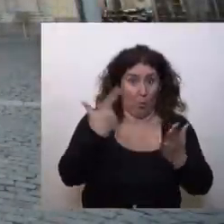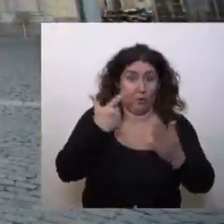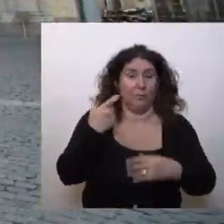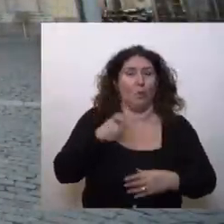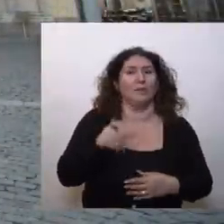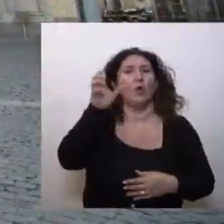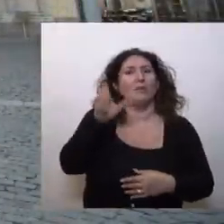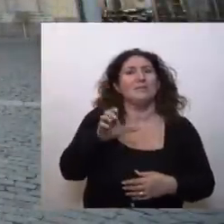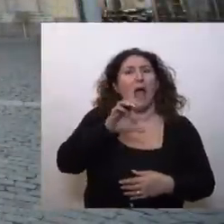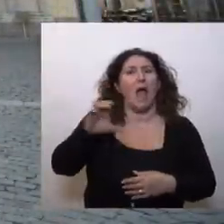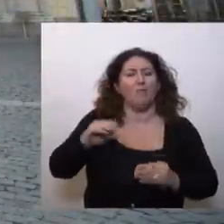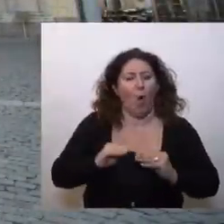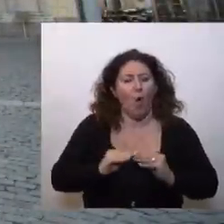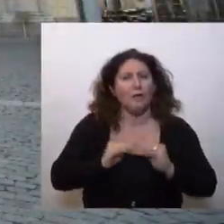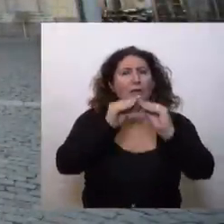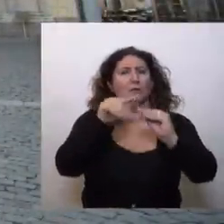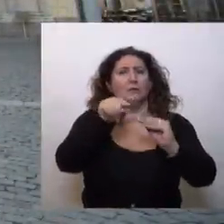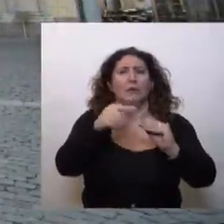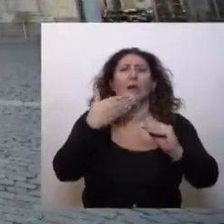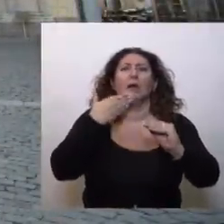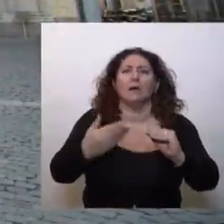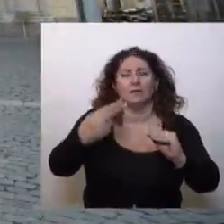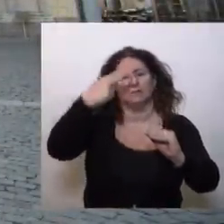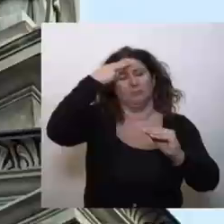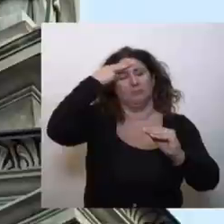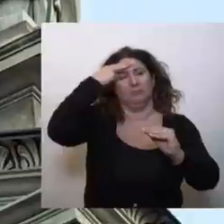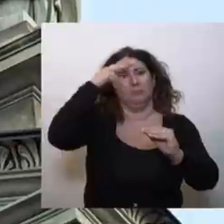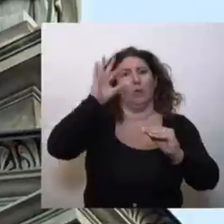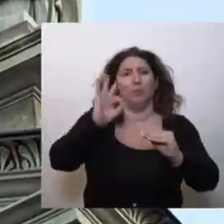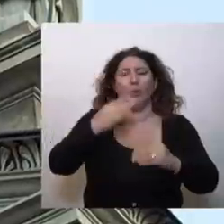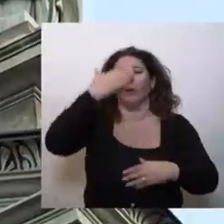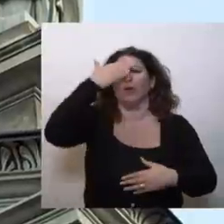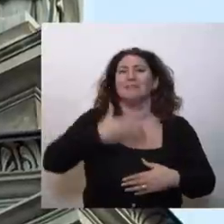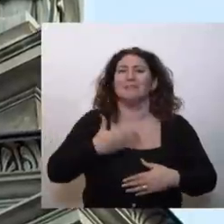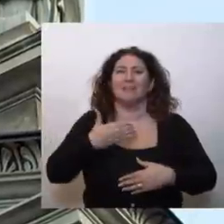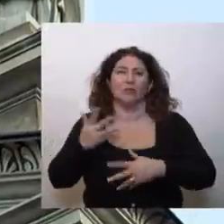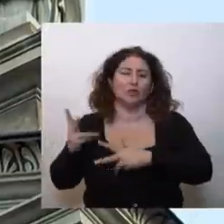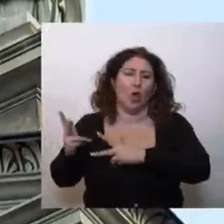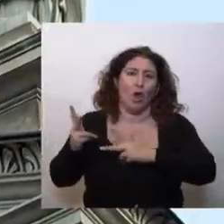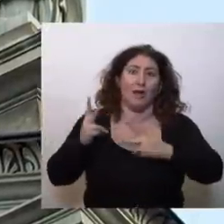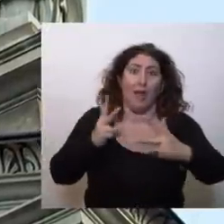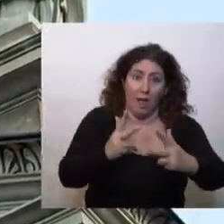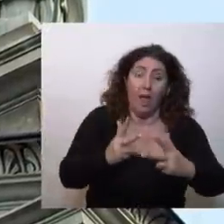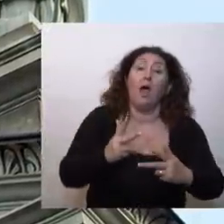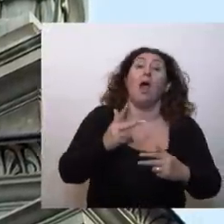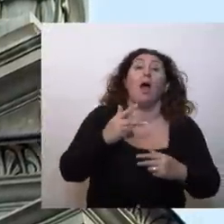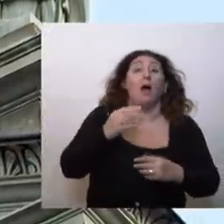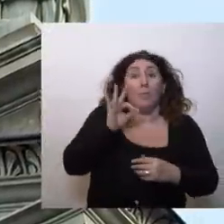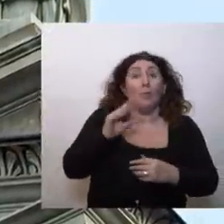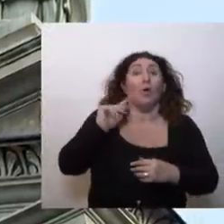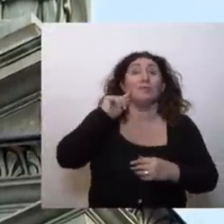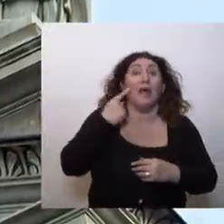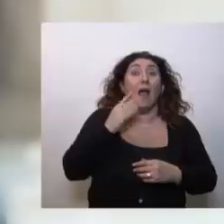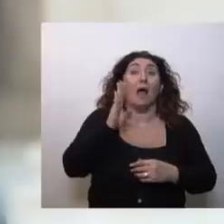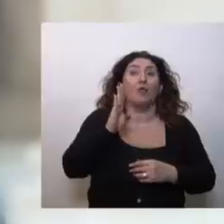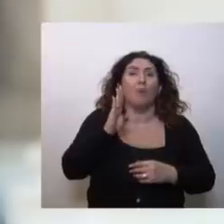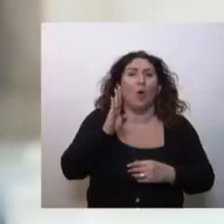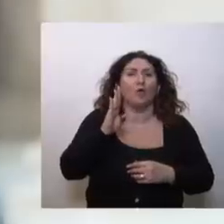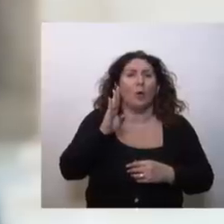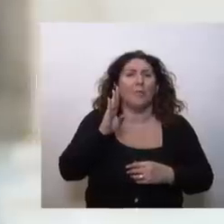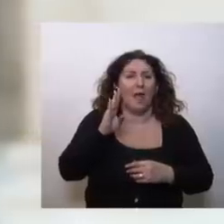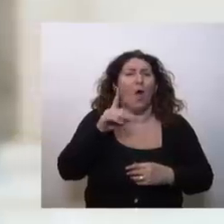della Sindone qui a Torino in occasione del pellegrinaggio che fece San Carlo Borromeo dopo la peste. E